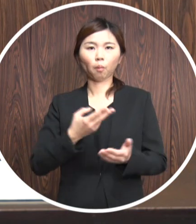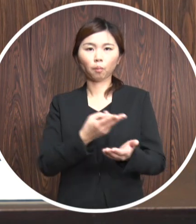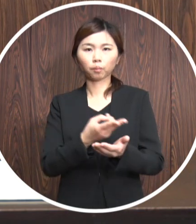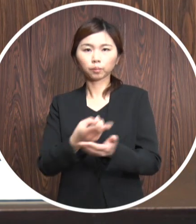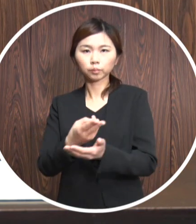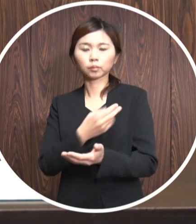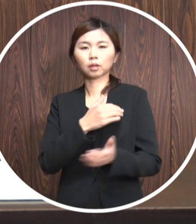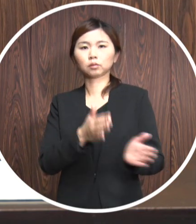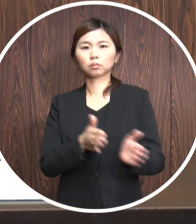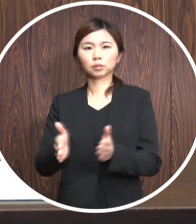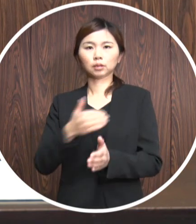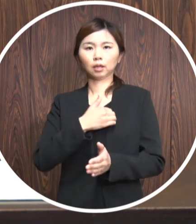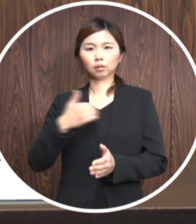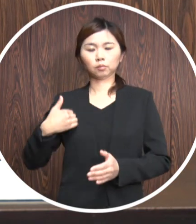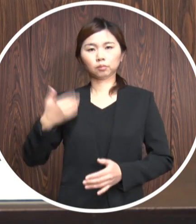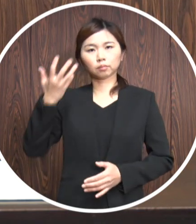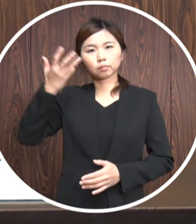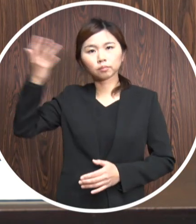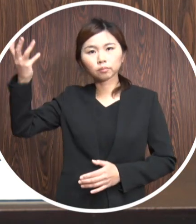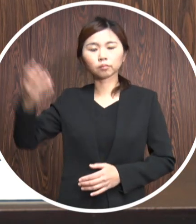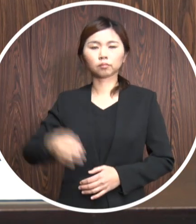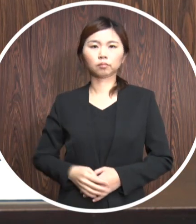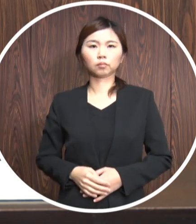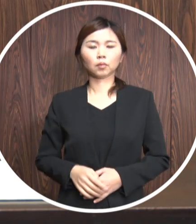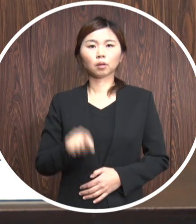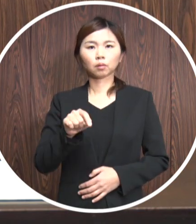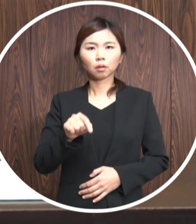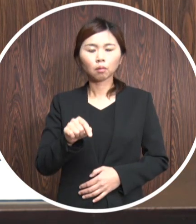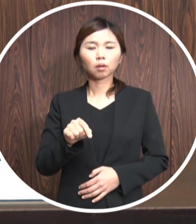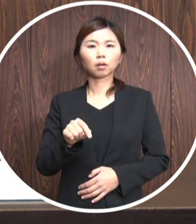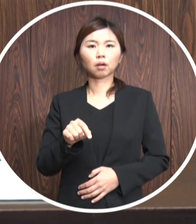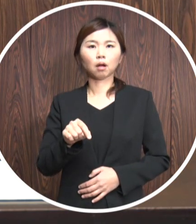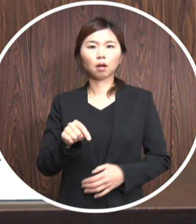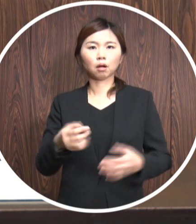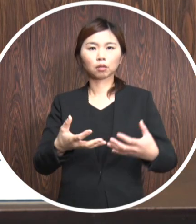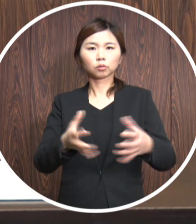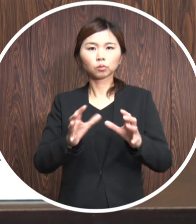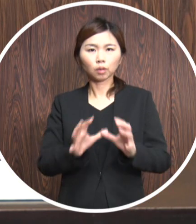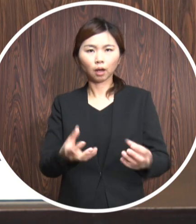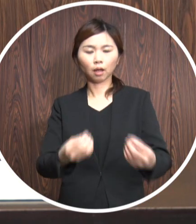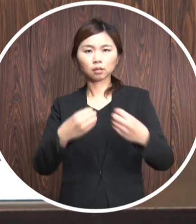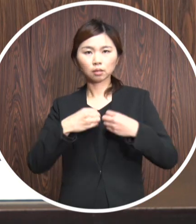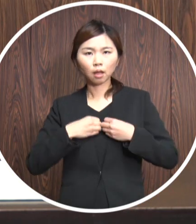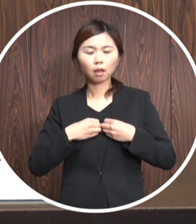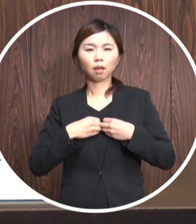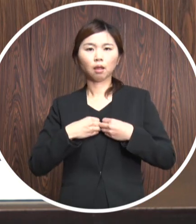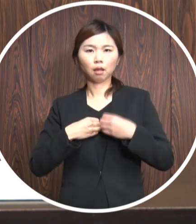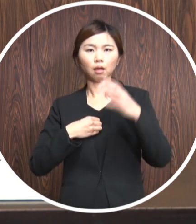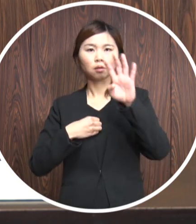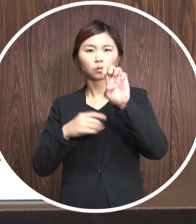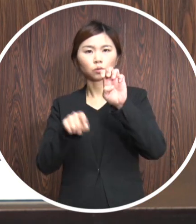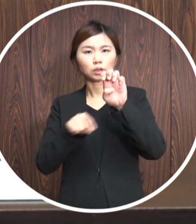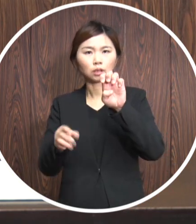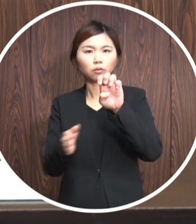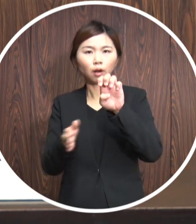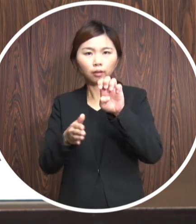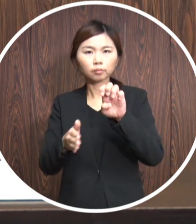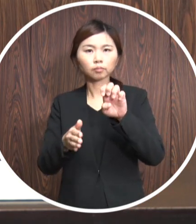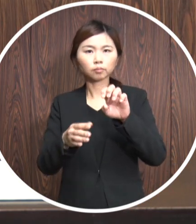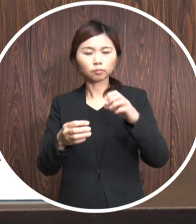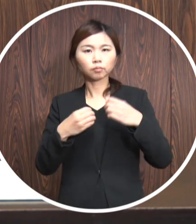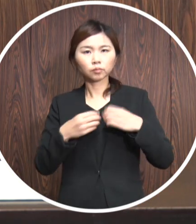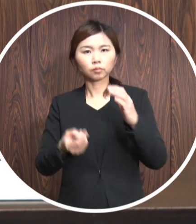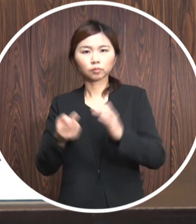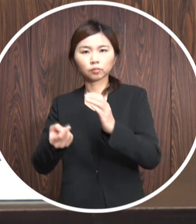見込みですこれは40人規模の集団感染いわゆるクラスターが2週間